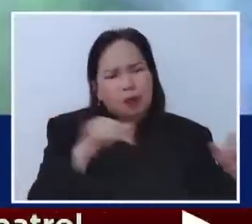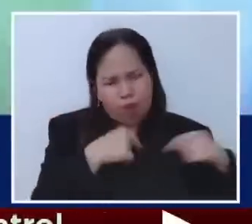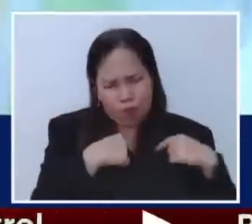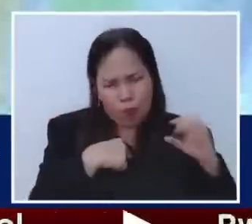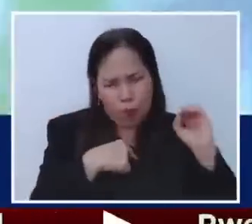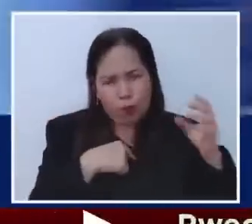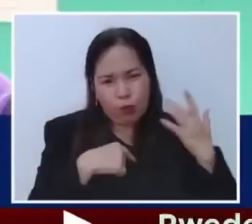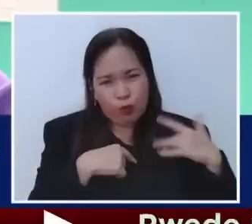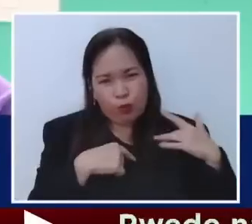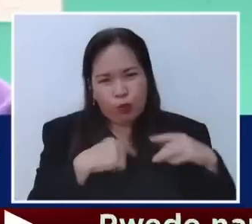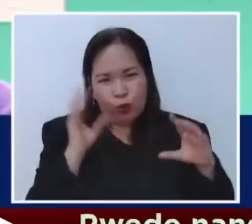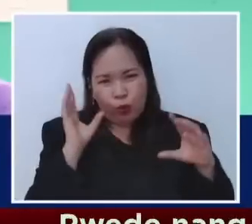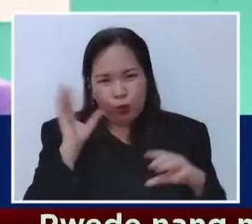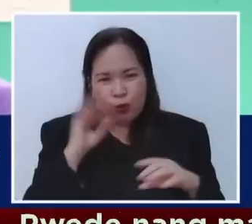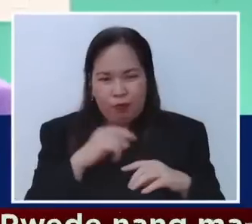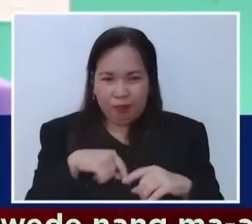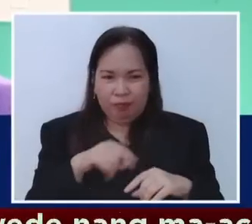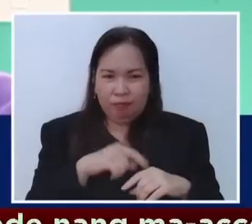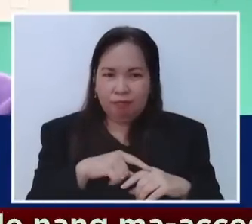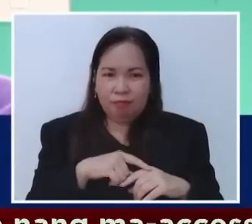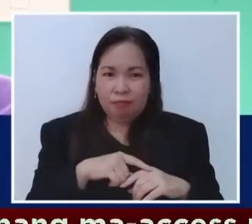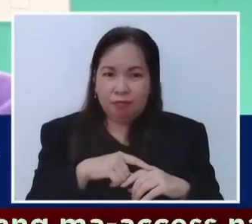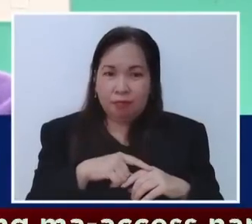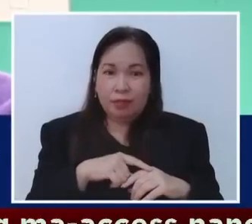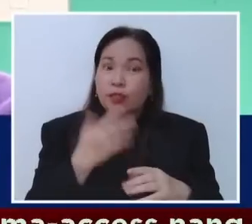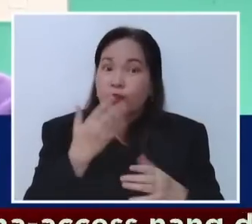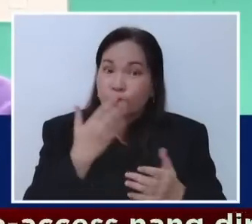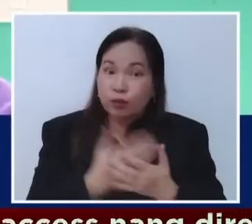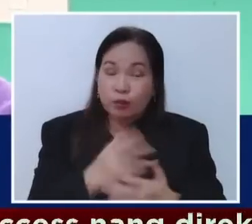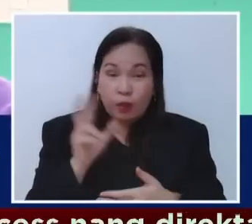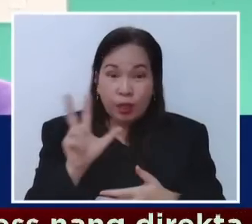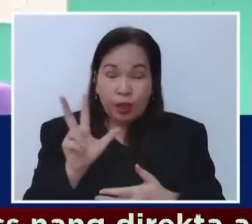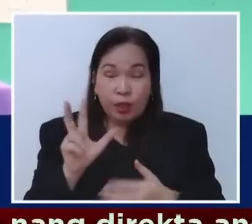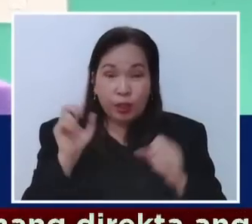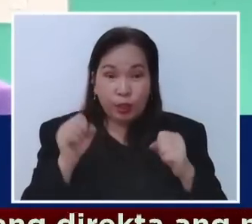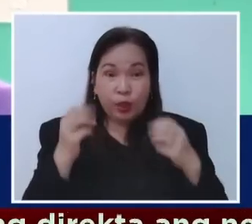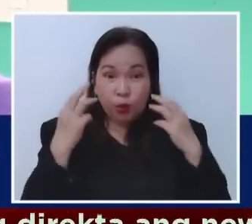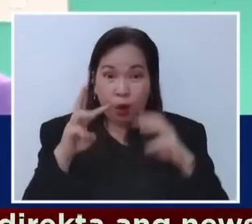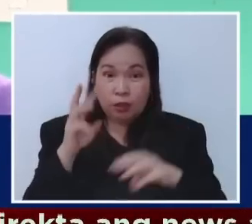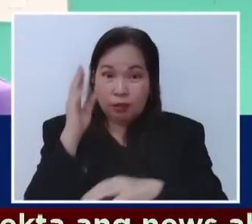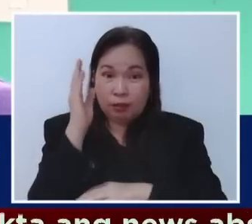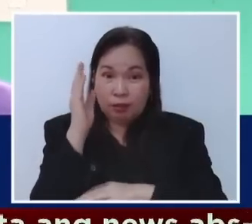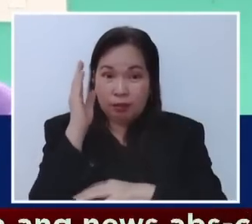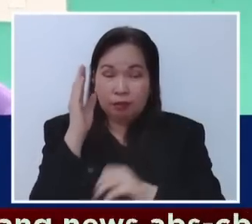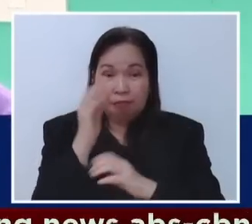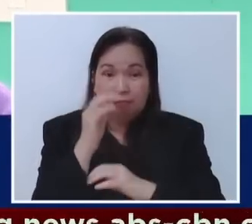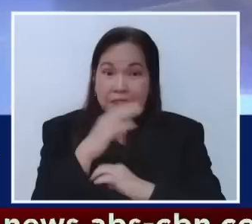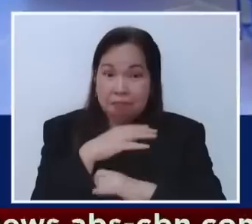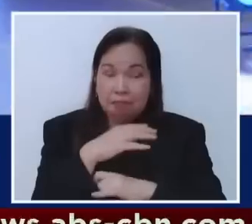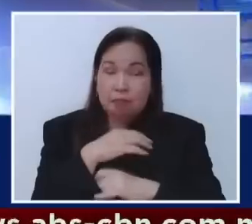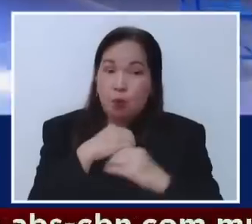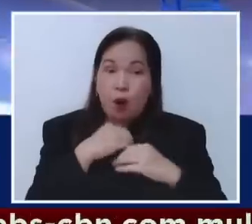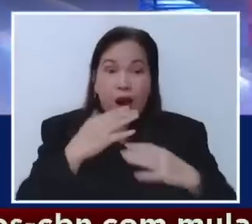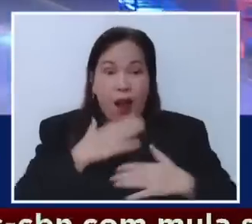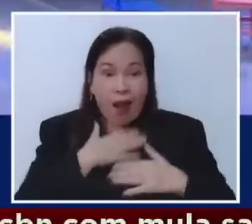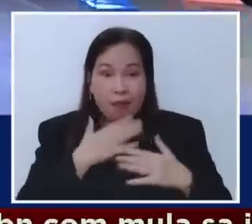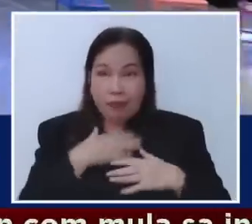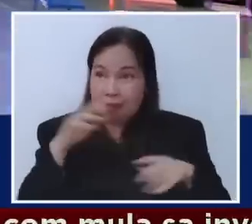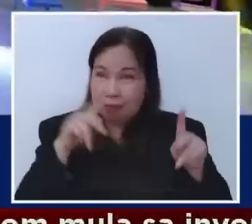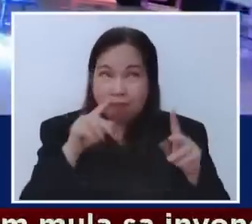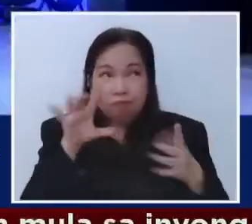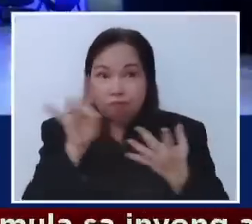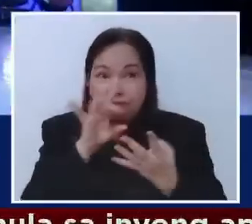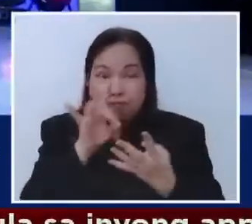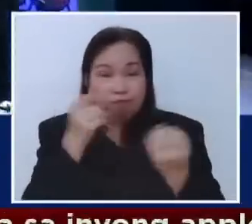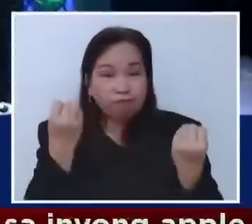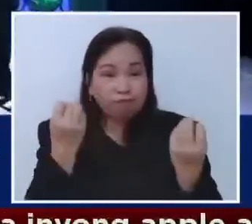pwede. Maganda rin kasi ngayon dahil tatlo na ang mapapanood din ng noontime show, di ba? So, mas masaya ang madlang people.